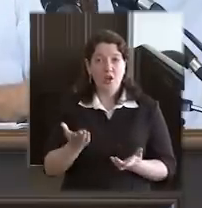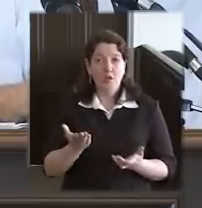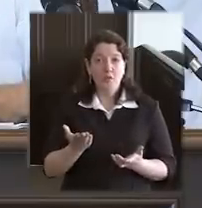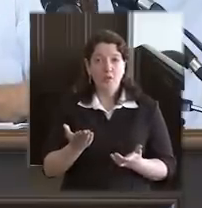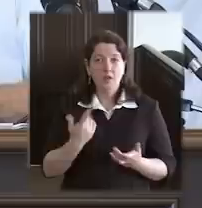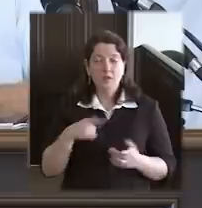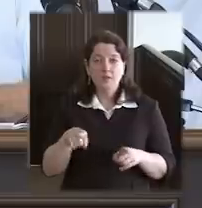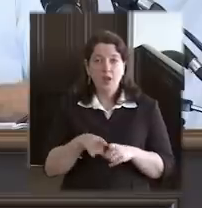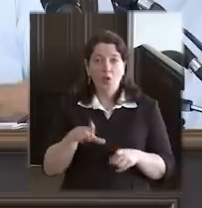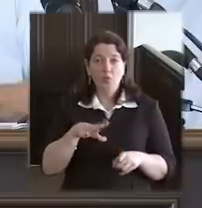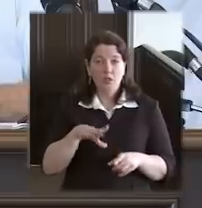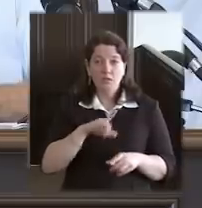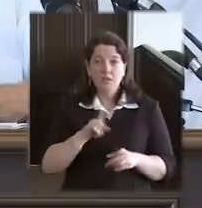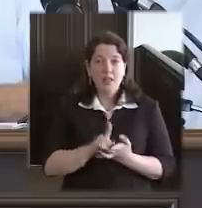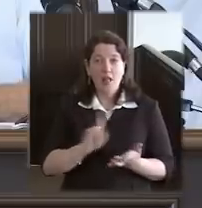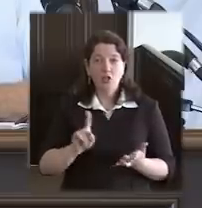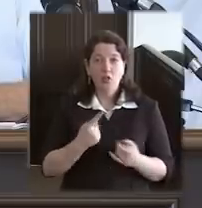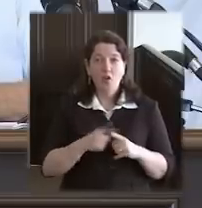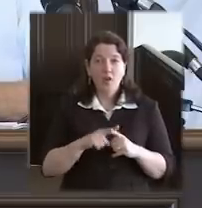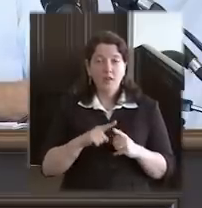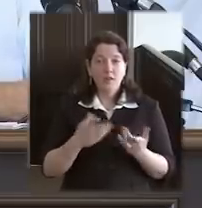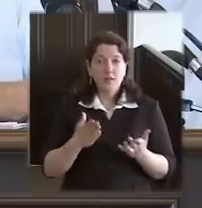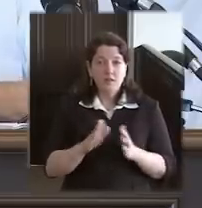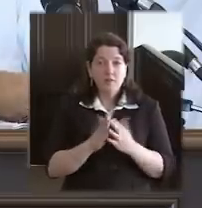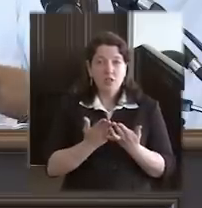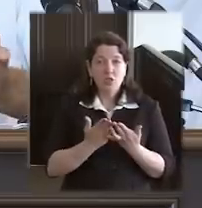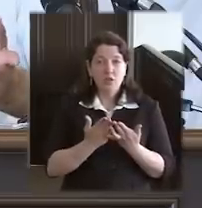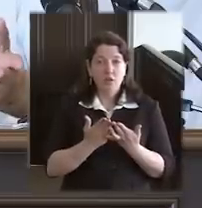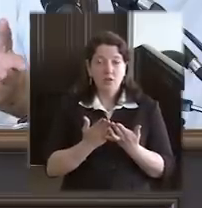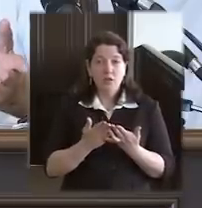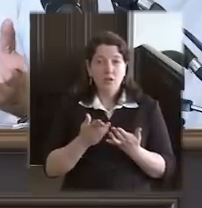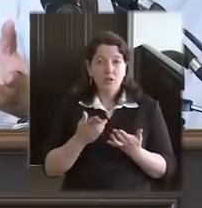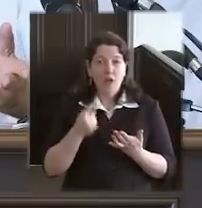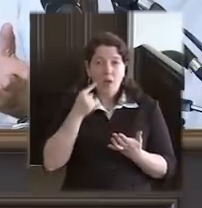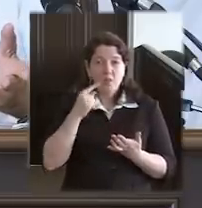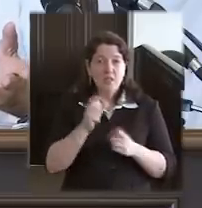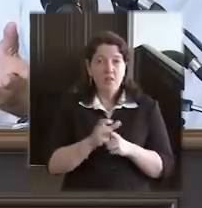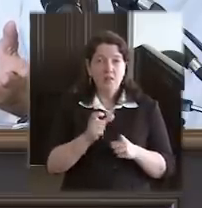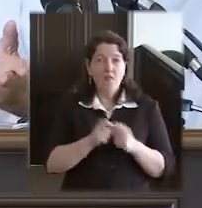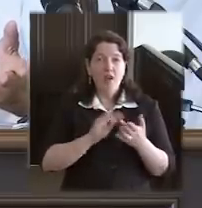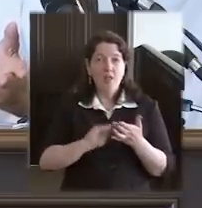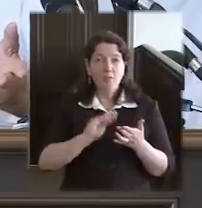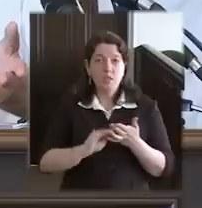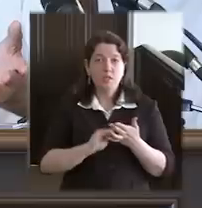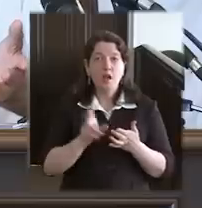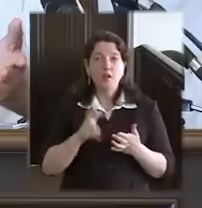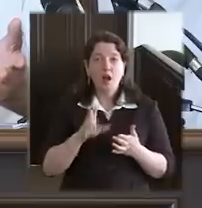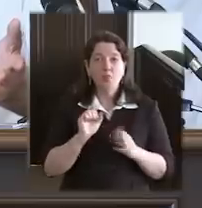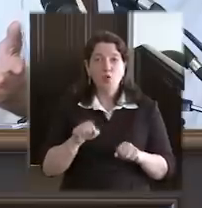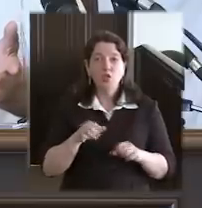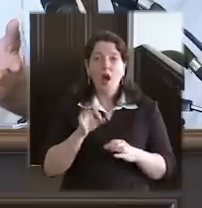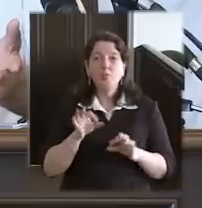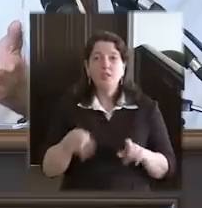оскорбительные вещи издаются. Вот здесь уже говорить о каких-то духовных законах